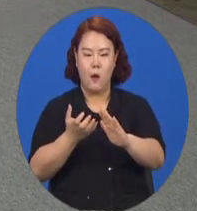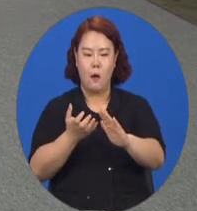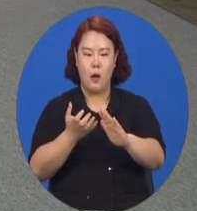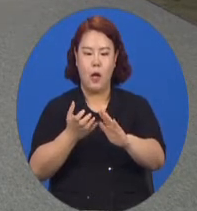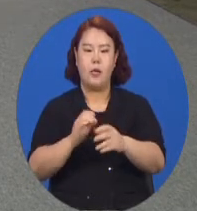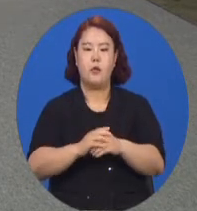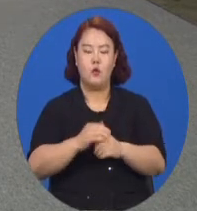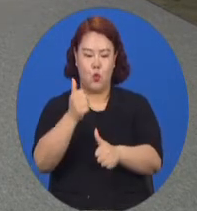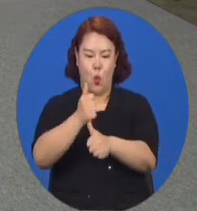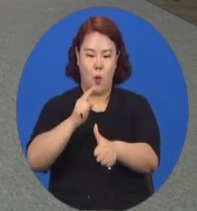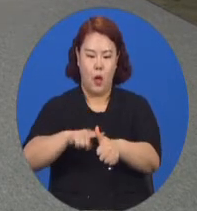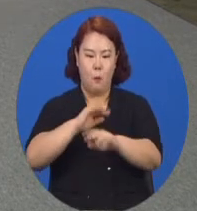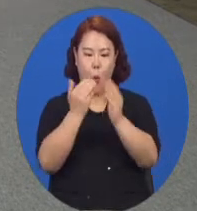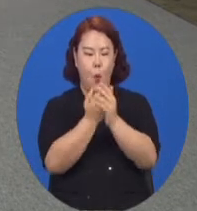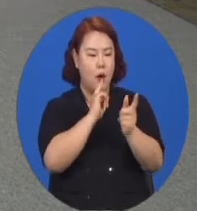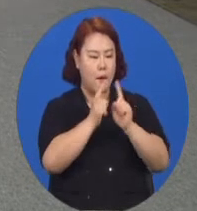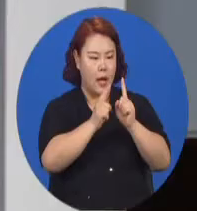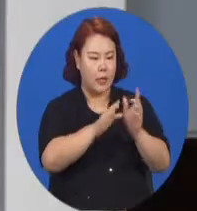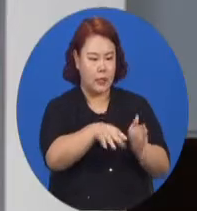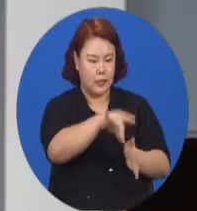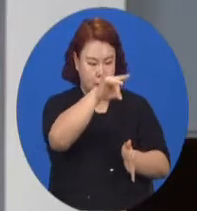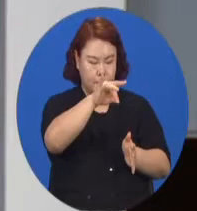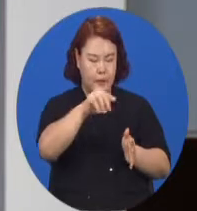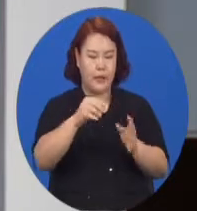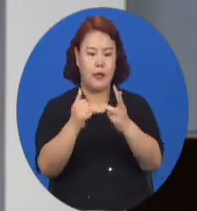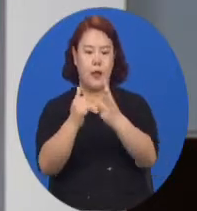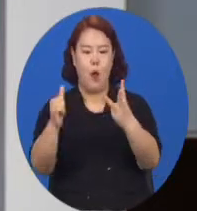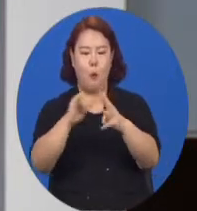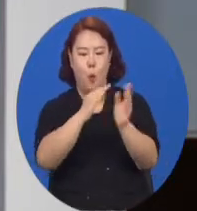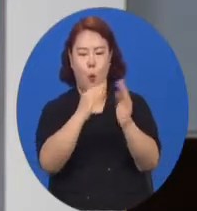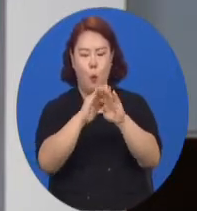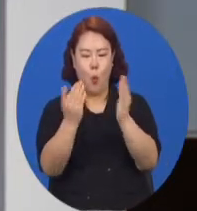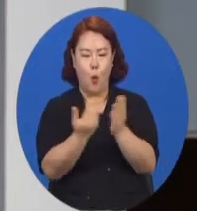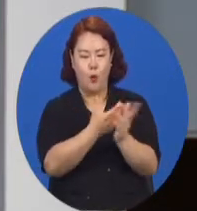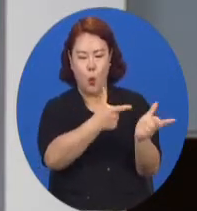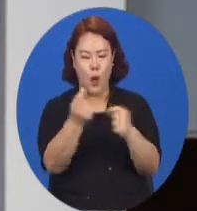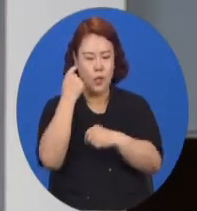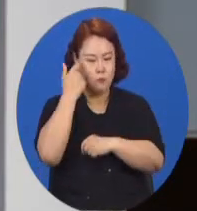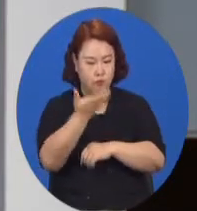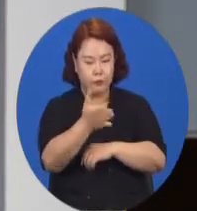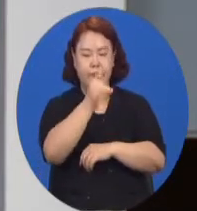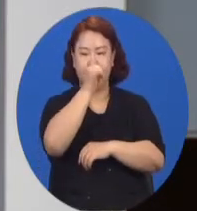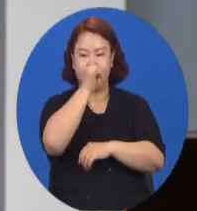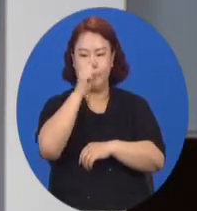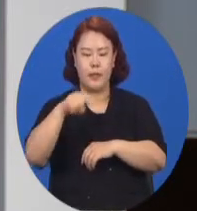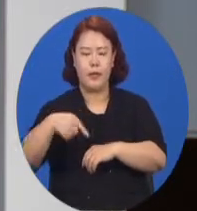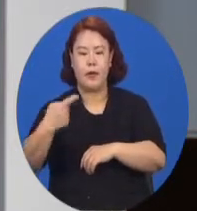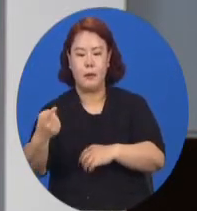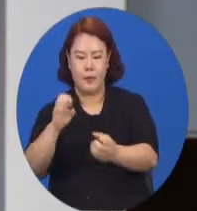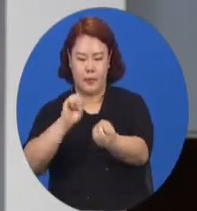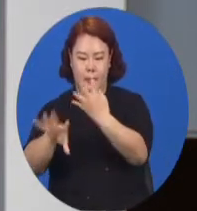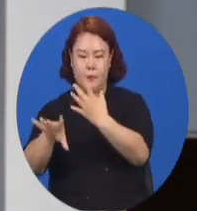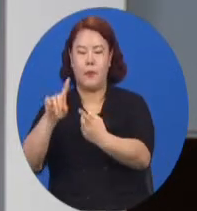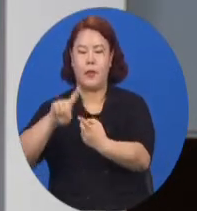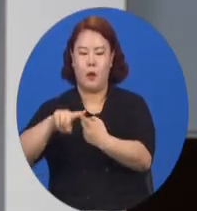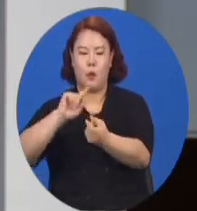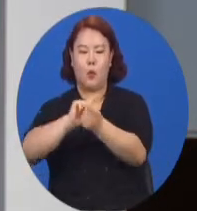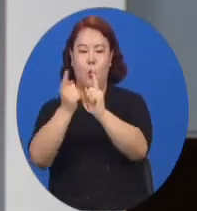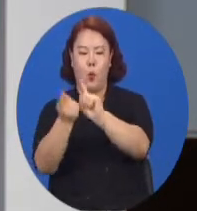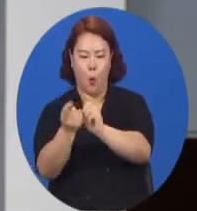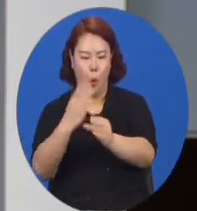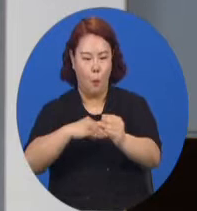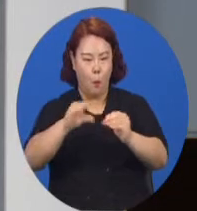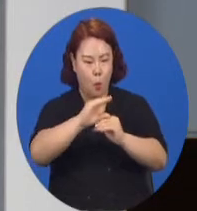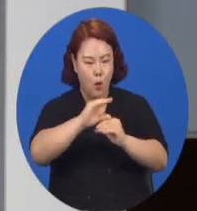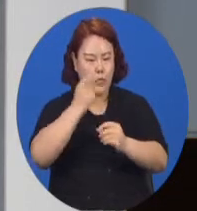먼저 후보자들의 모두 발언을 시작으로 세 후보 모두에게 제가 드리는 공통 질문 드리겠습니다. 그리고 그 답변에 대해서 서로 간에